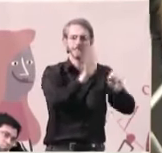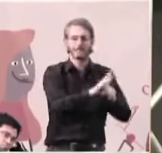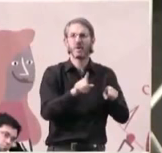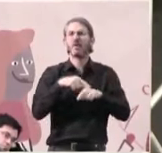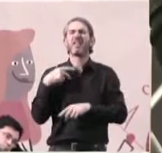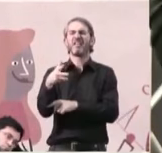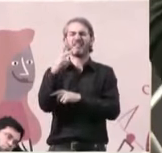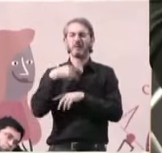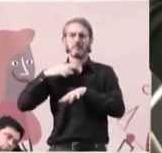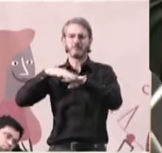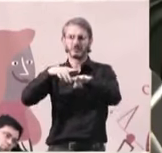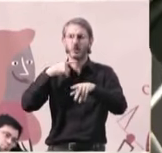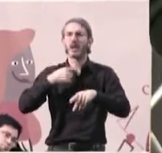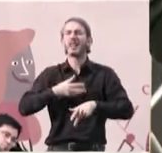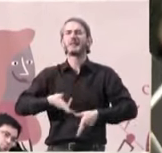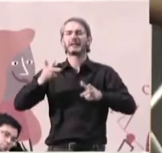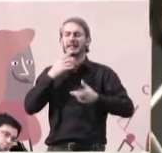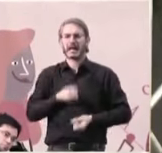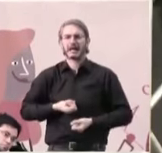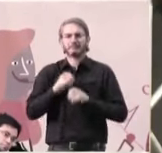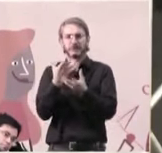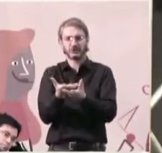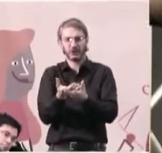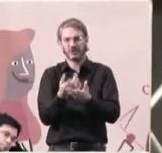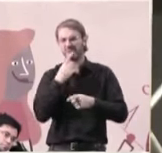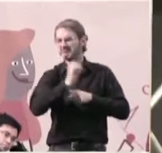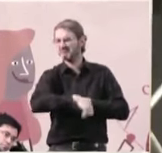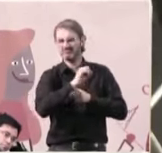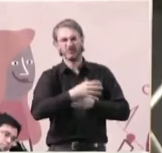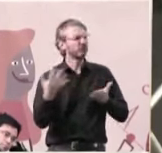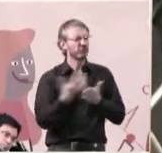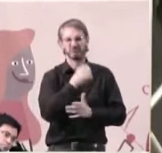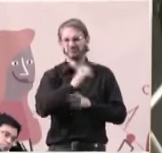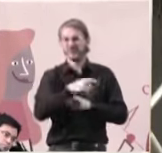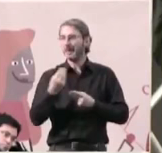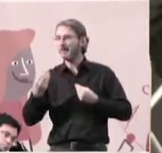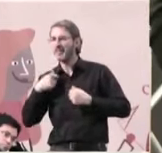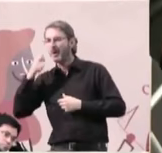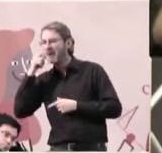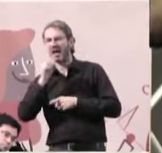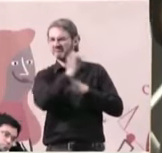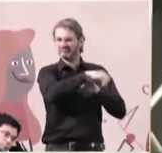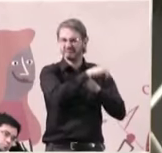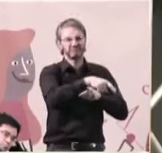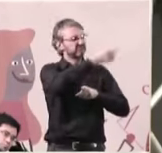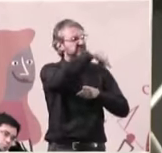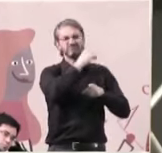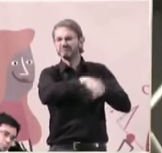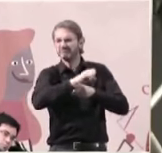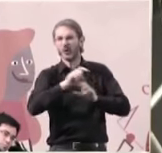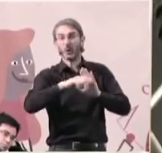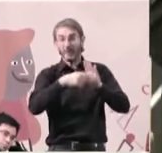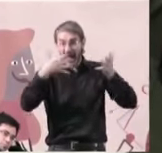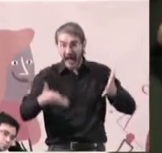a la manifestació i a la llibertat d'expressió. Un partit, de veritat, al que li és igual la vida humana. Això és el que tenim ara mateix